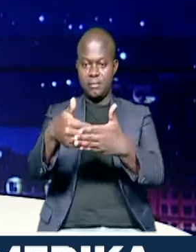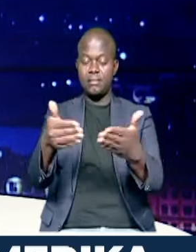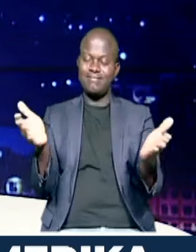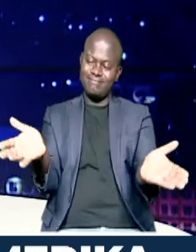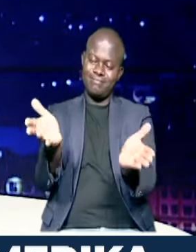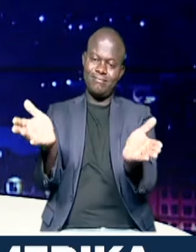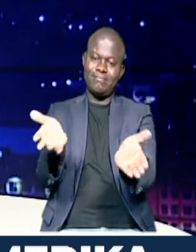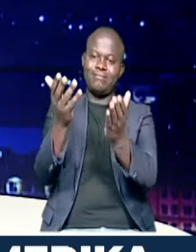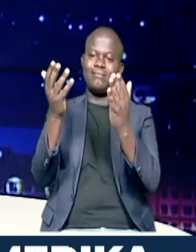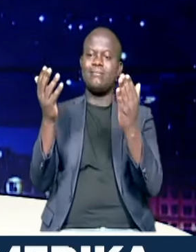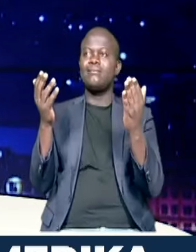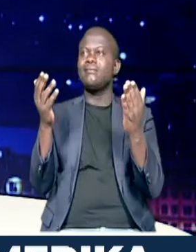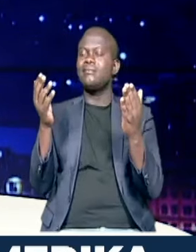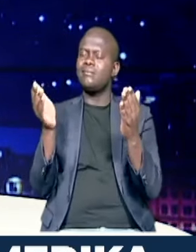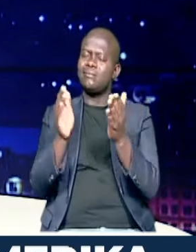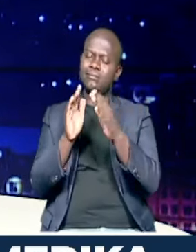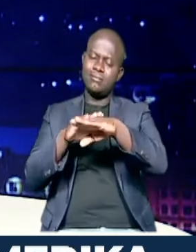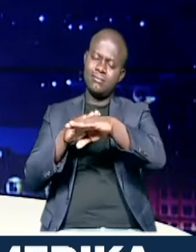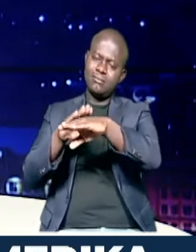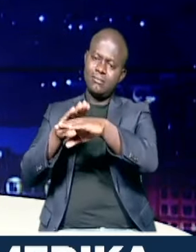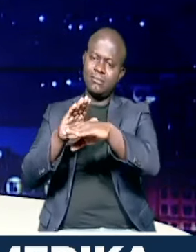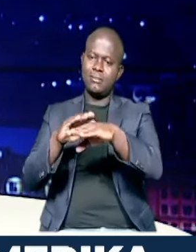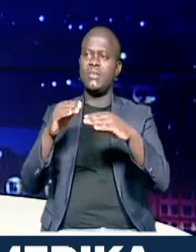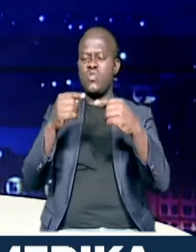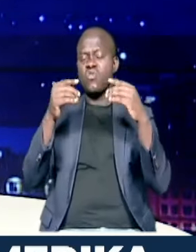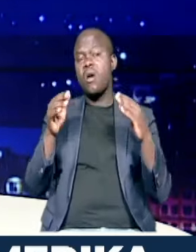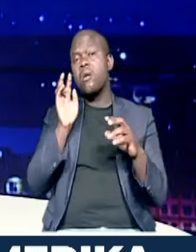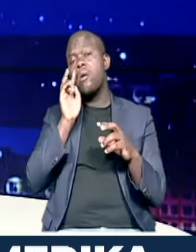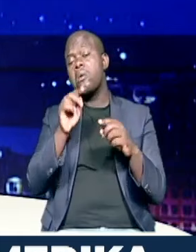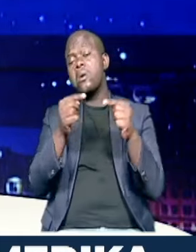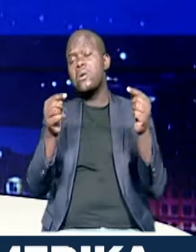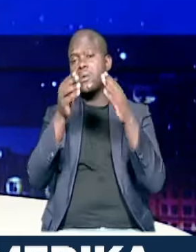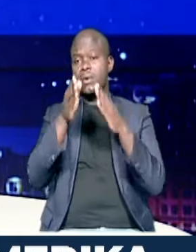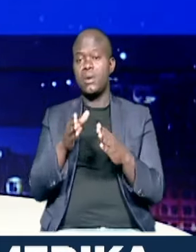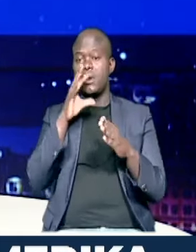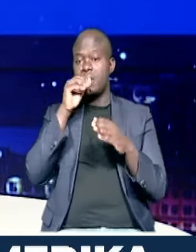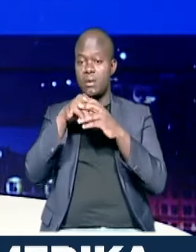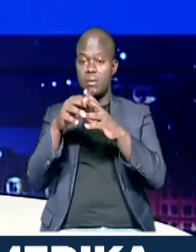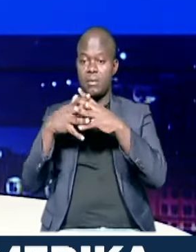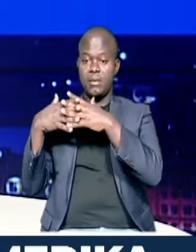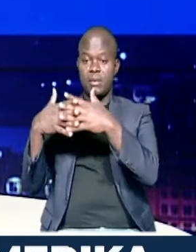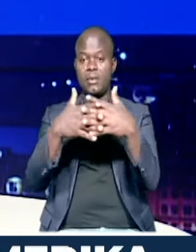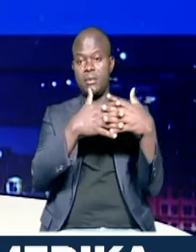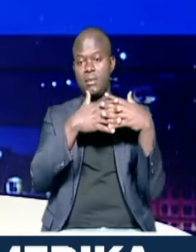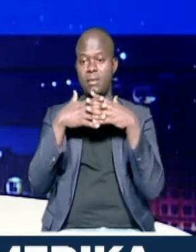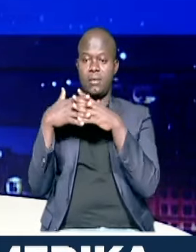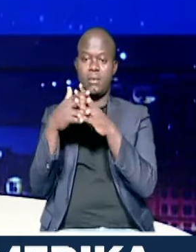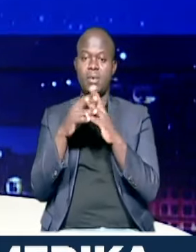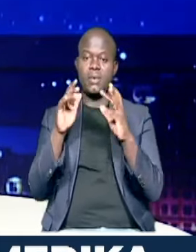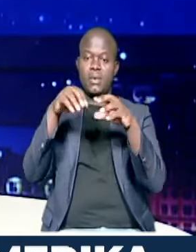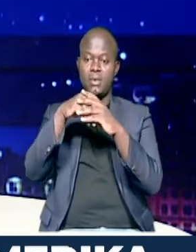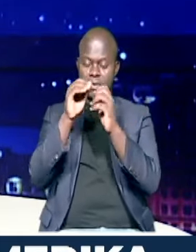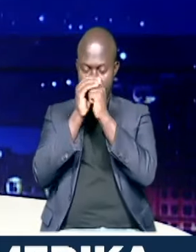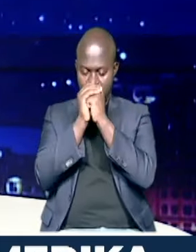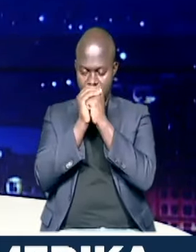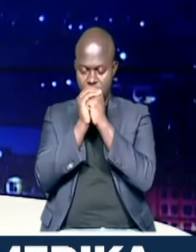ku ngaruka zo kurebera urwango rukaganza ubumuntu ibiro yabivugiye I Washington muri Leta Zunze Ubumwe za Amerika aho yitabiriye